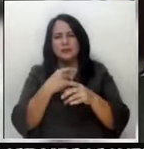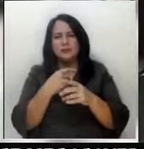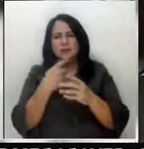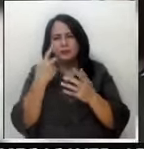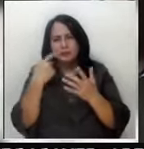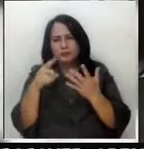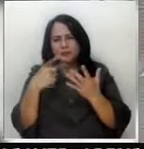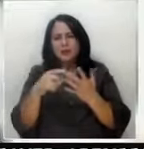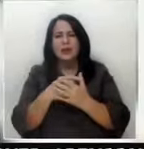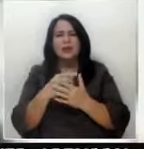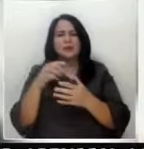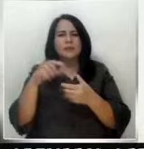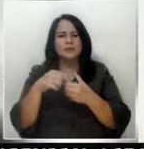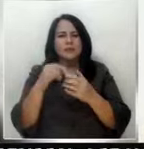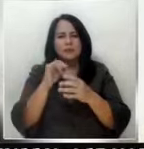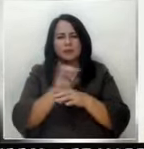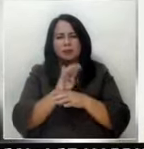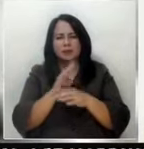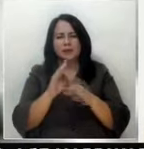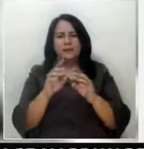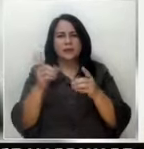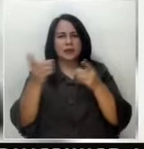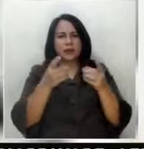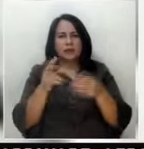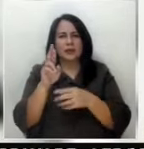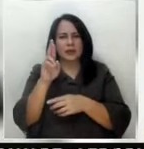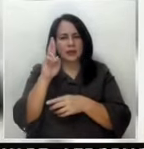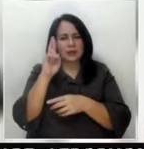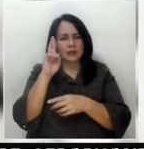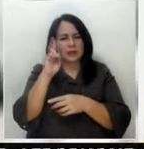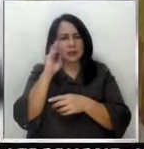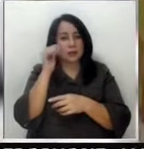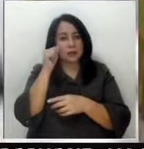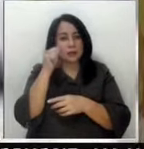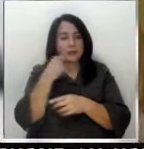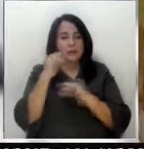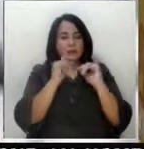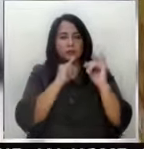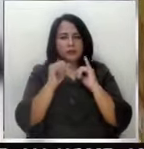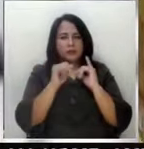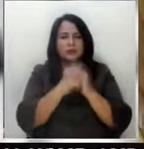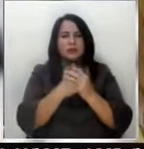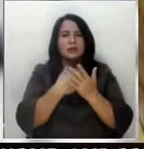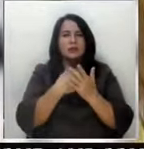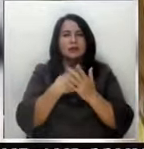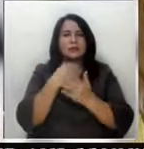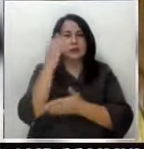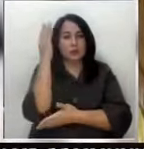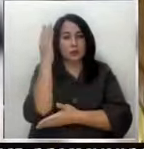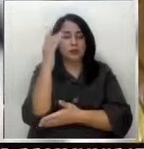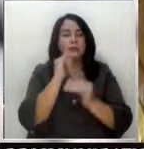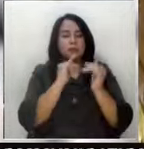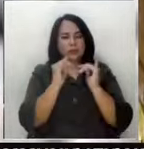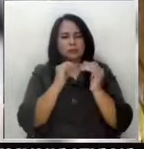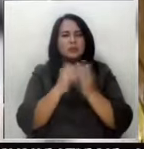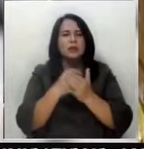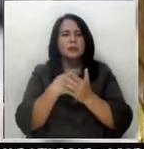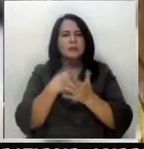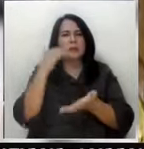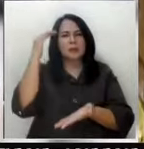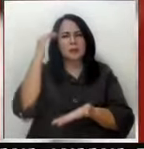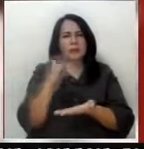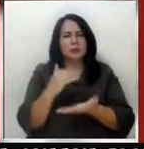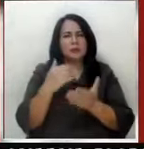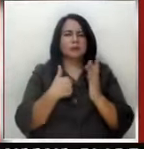Industry Management Bureau Director Rino Abad sa panayam sa kanya sa Balitanghali. Posibleng bumaba pa ang presyo ng